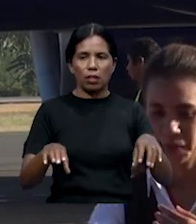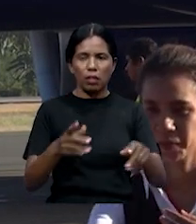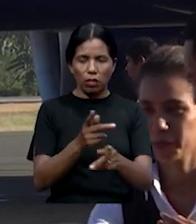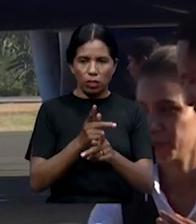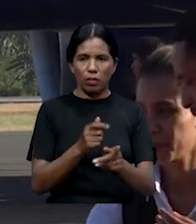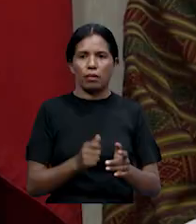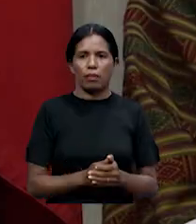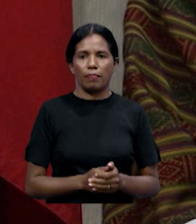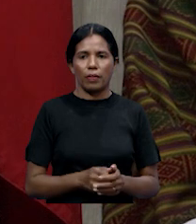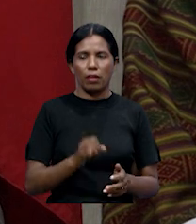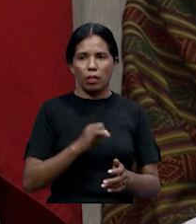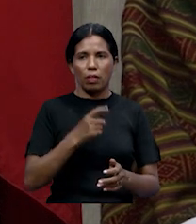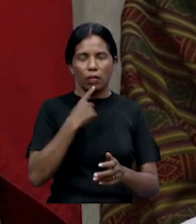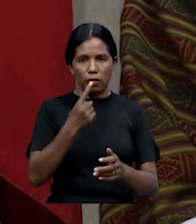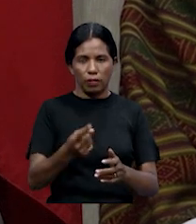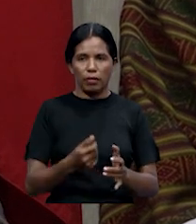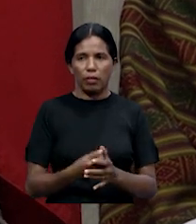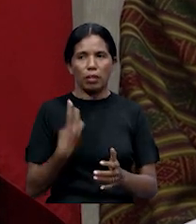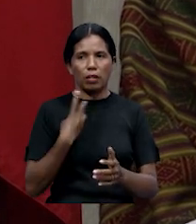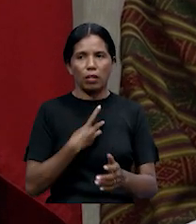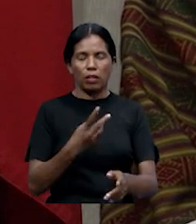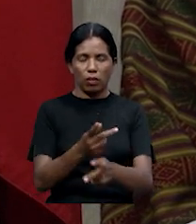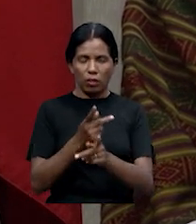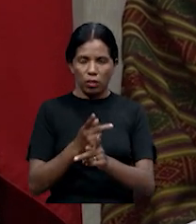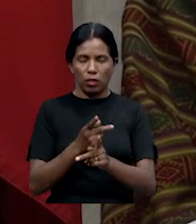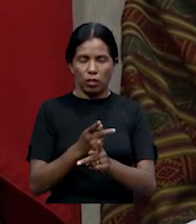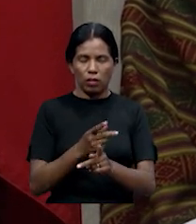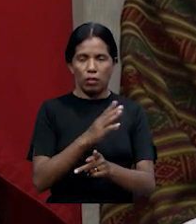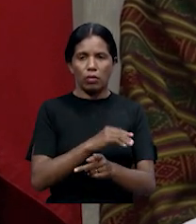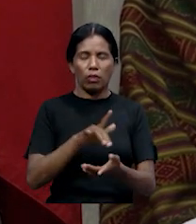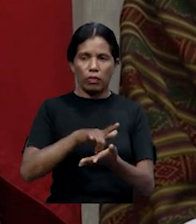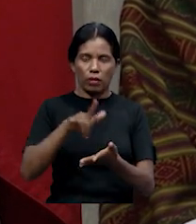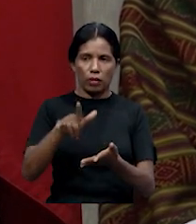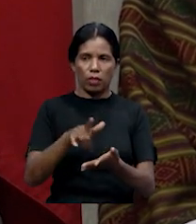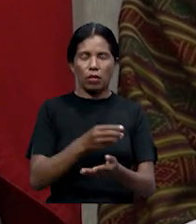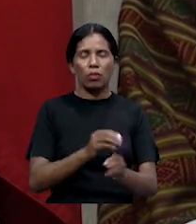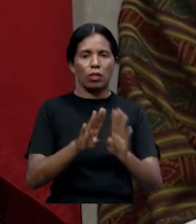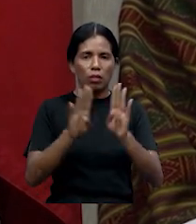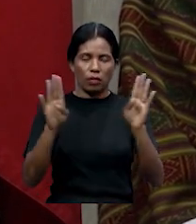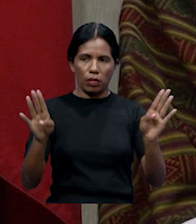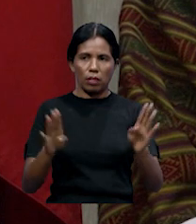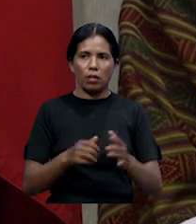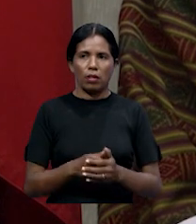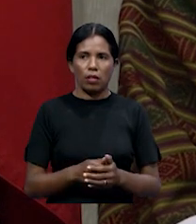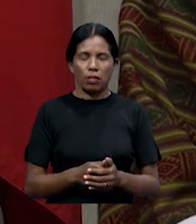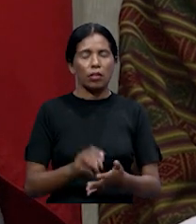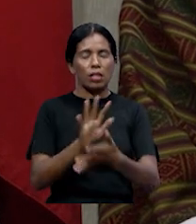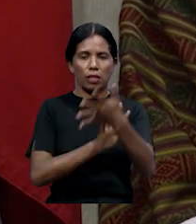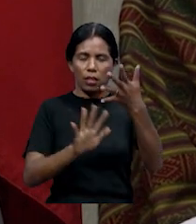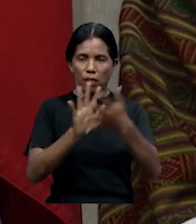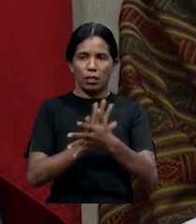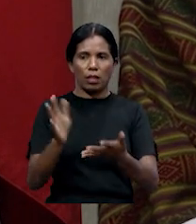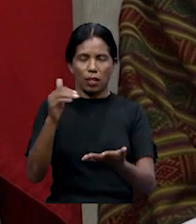nebe hau reforsatan ita tur dari abesan sivil ha asai flight approval ohine ne ansa inaugurasaun